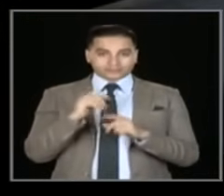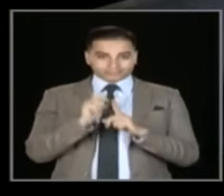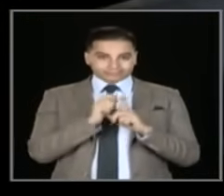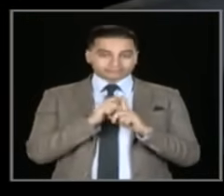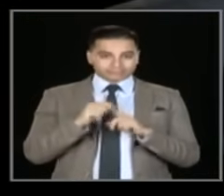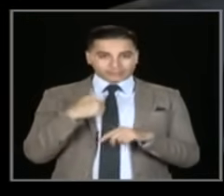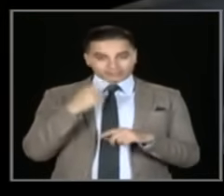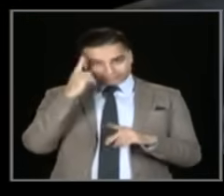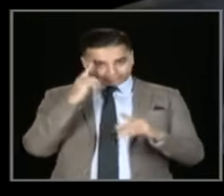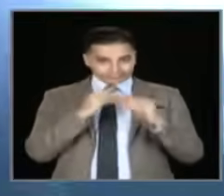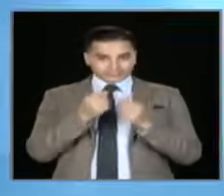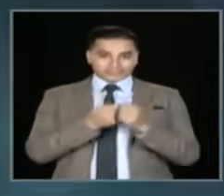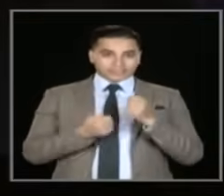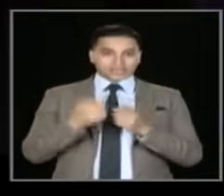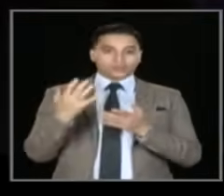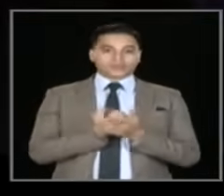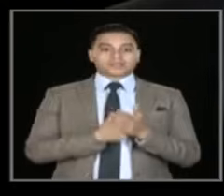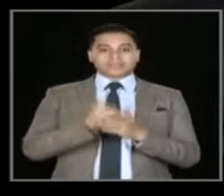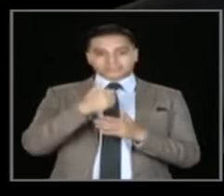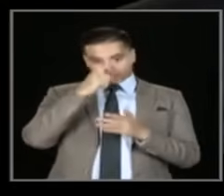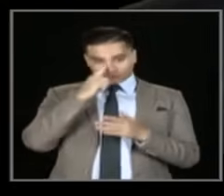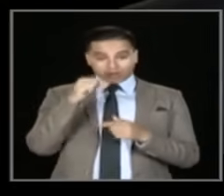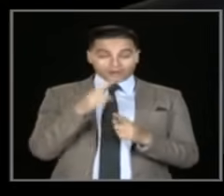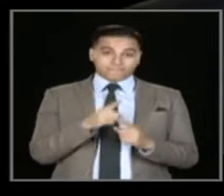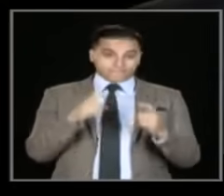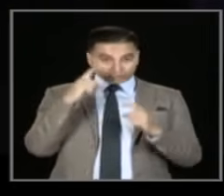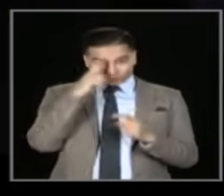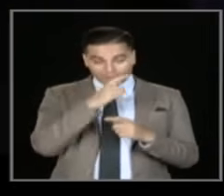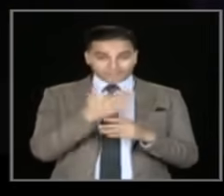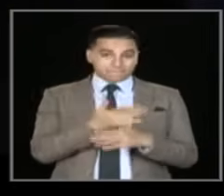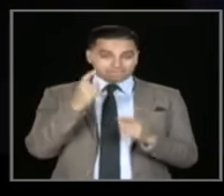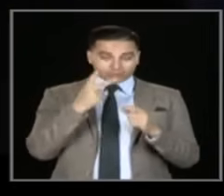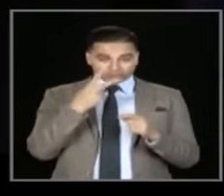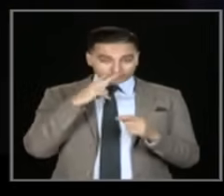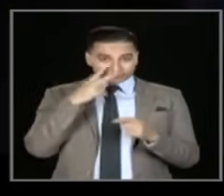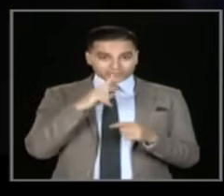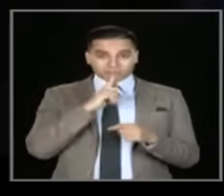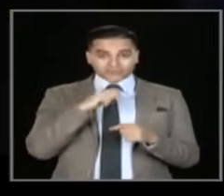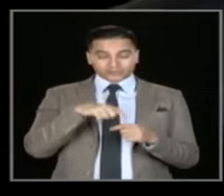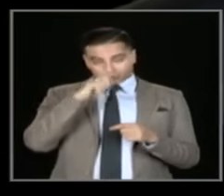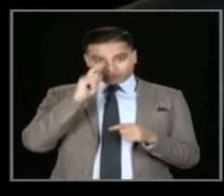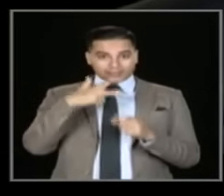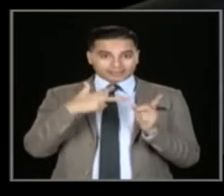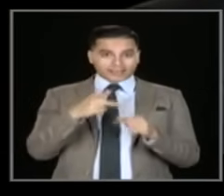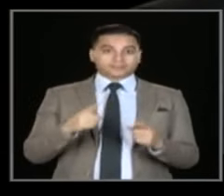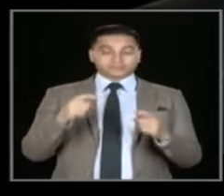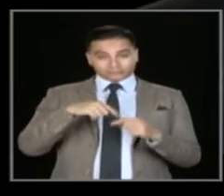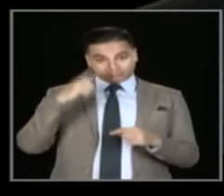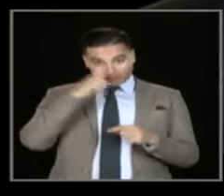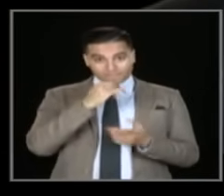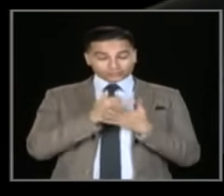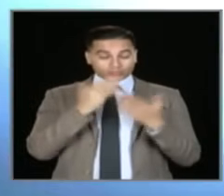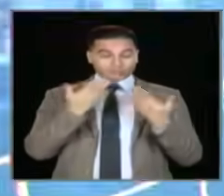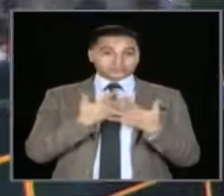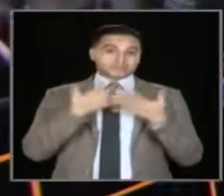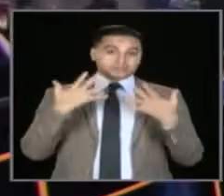مركزين ومستعدين اكتر وان شاء الله نحسم الماتش. النهارده ماتش صعب خصوصا بعد ما خسرنا اول ماتشين، والنهارده في الماتش الثالث انا كمان نازل تحت الضغط، فعليا مسؤوليه كبيره شويه، ان شاء